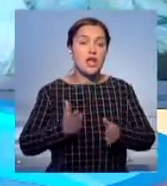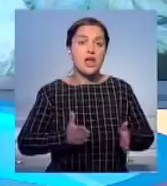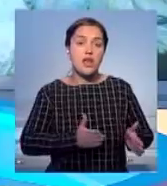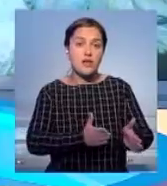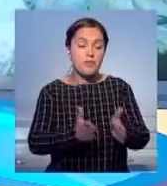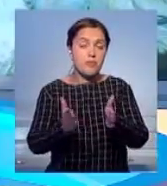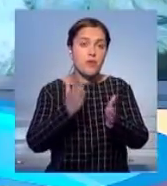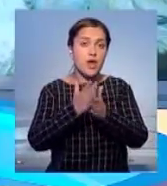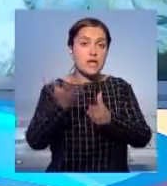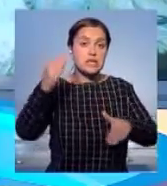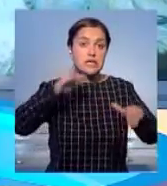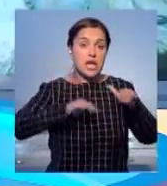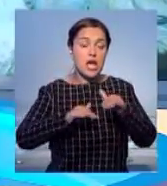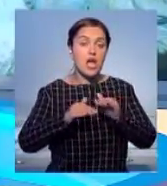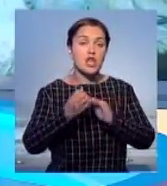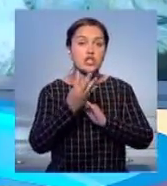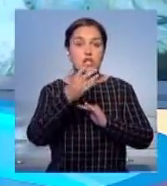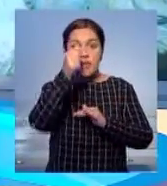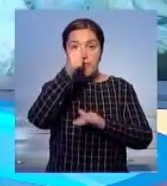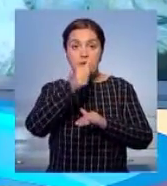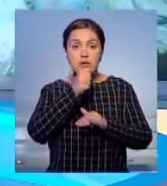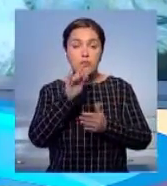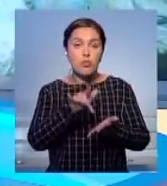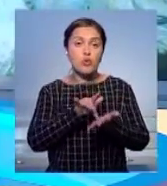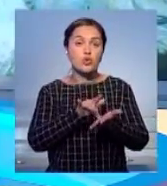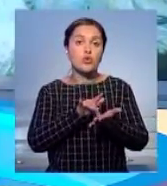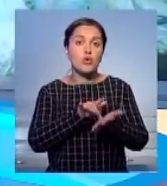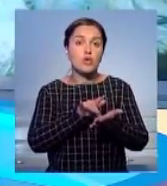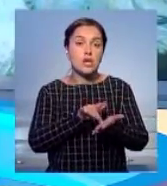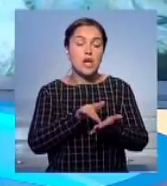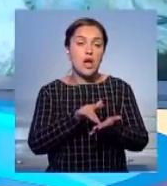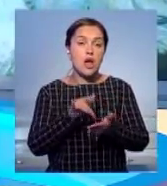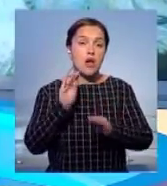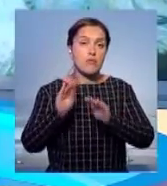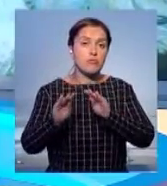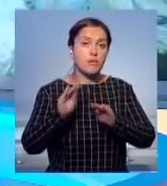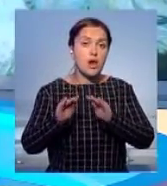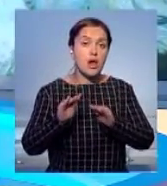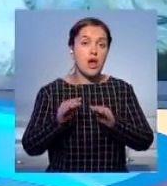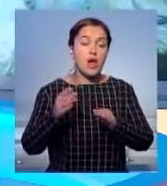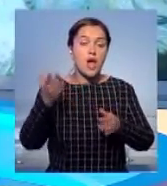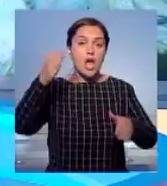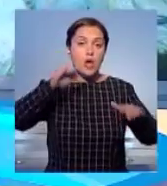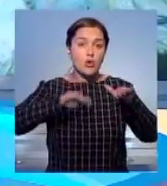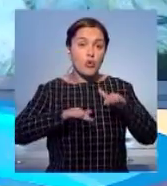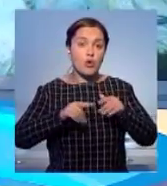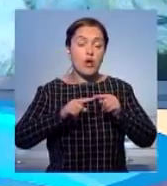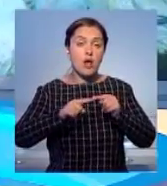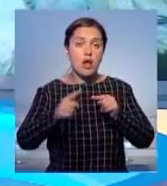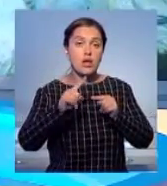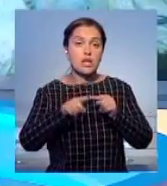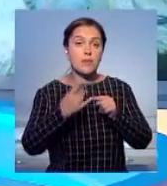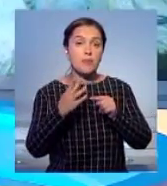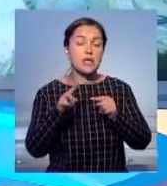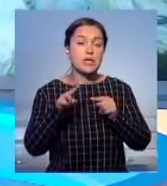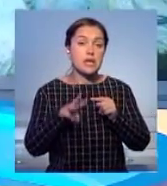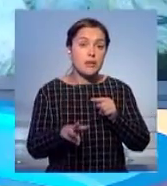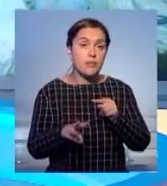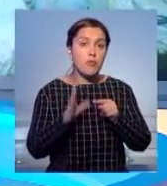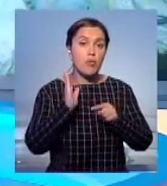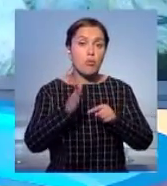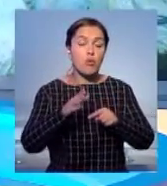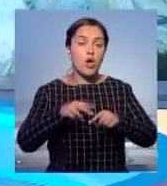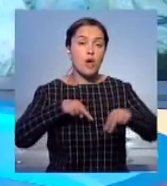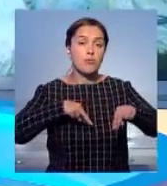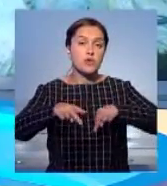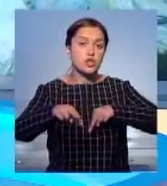14 месяцев рабочие будут создавать уникальный туристический объект для региона. Вдоль скального массива на протяжении 1,5 километра установят